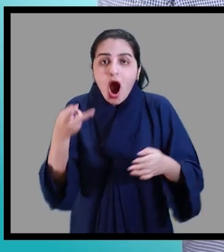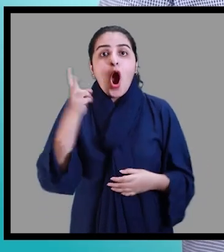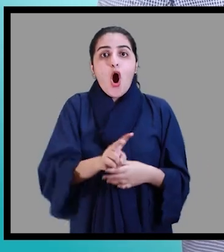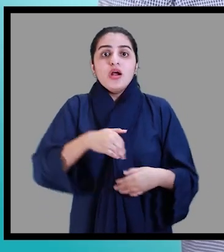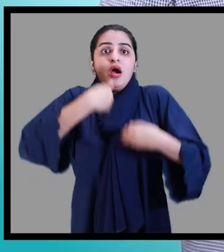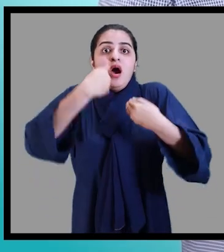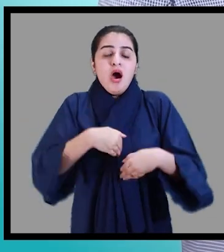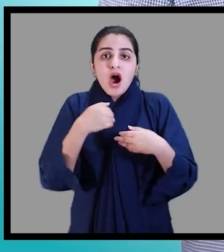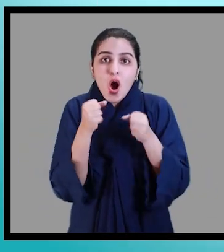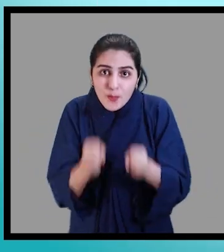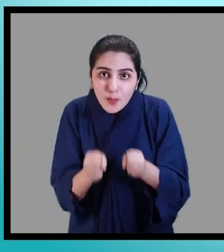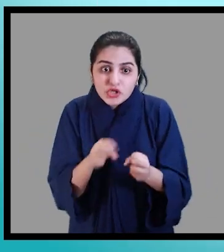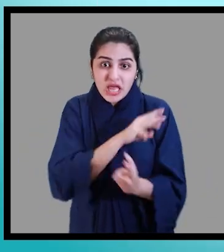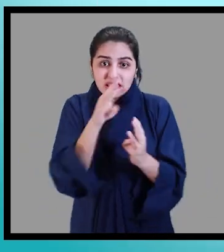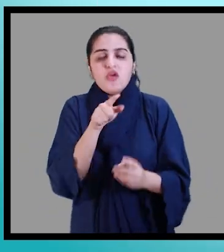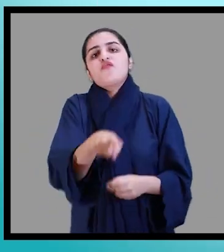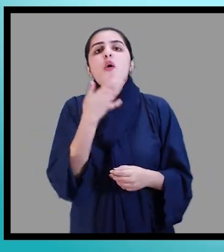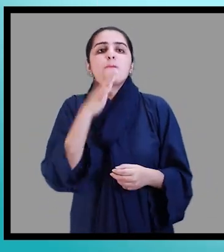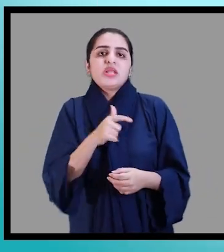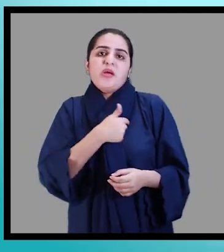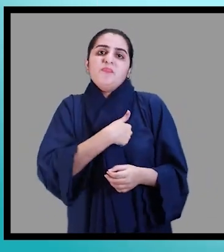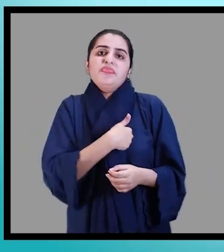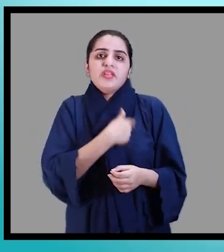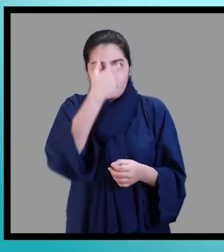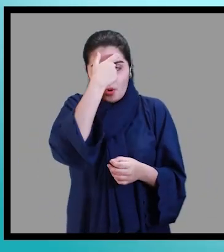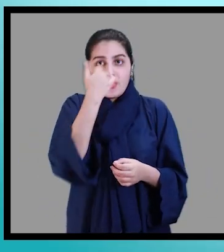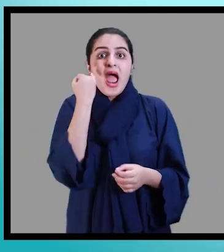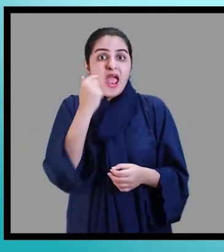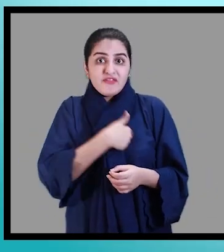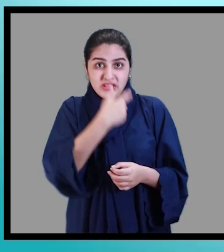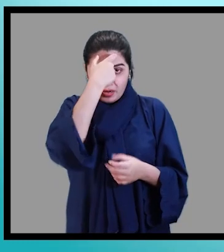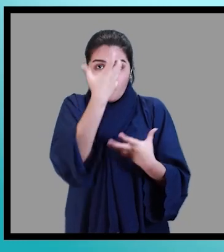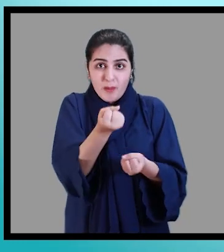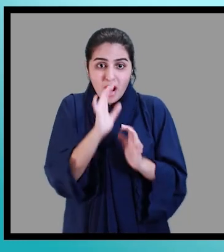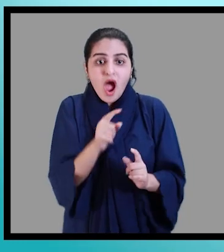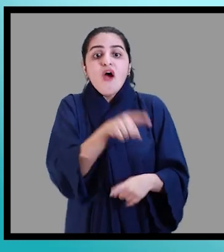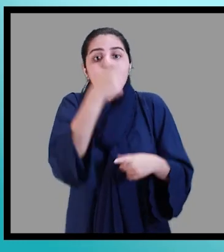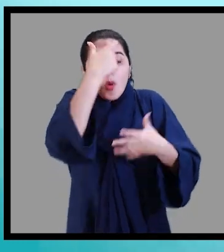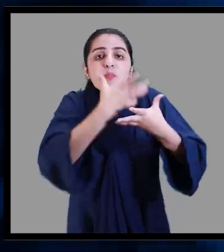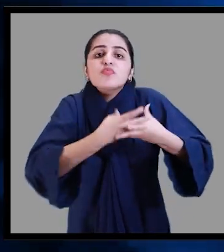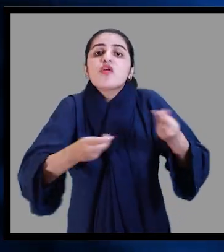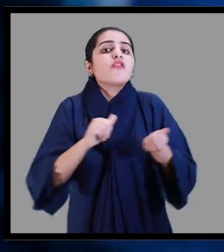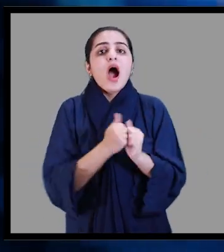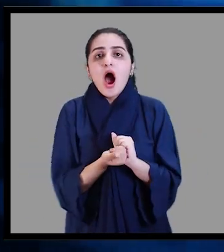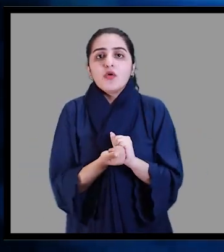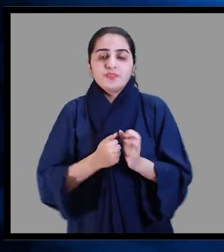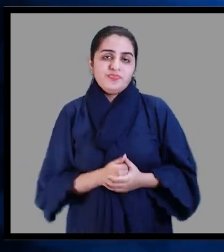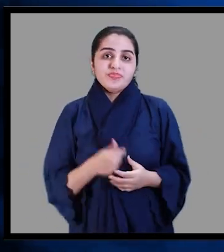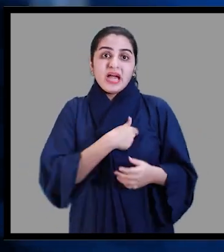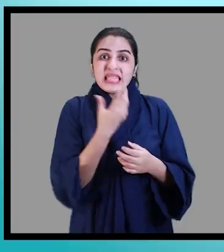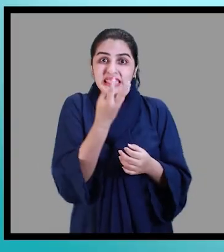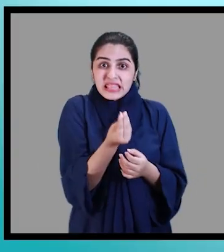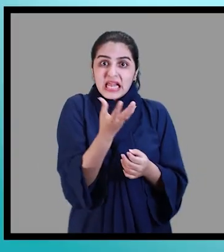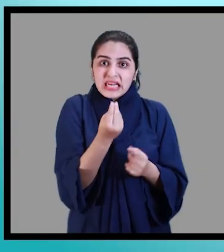लेने में दुश्वारी होना शामिल है। अगर हार्ट फेलियर की तरफ चला जाए तो उसका इलाज कैसे किया जाता है? दिल की धड़कन को स्ट्रांग